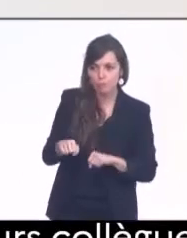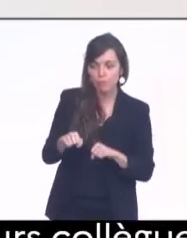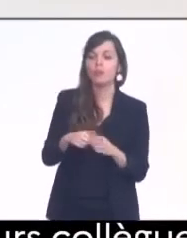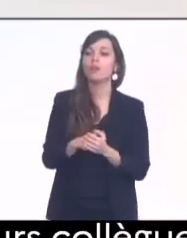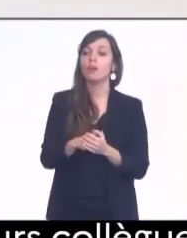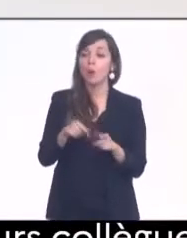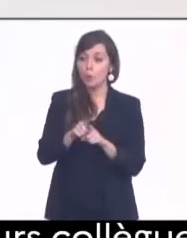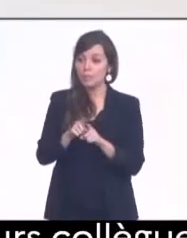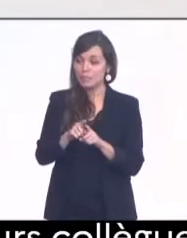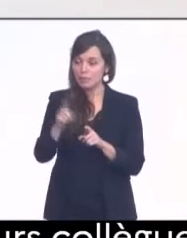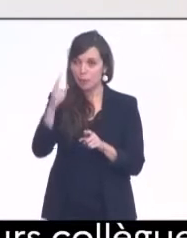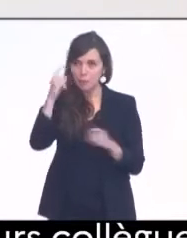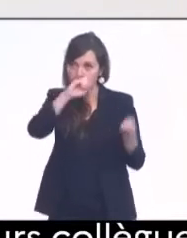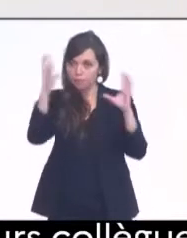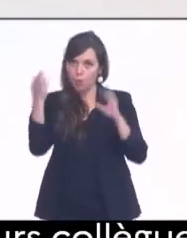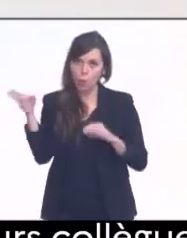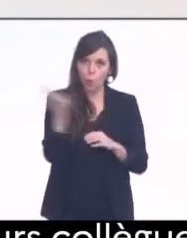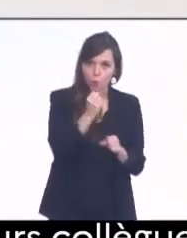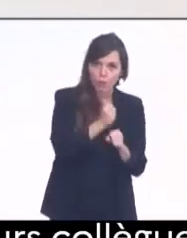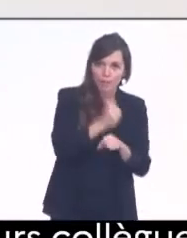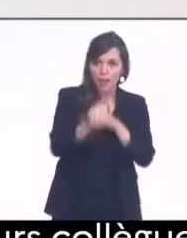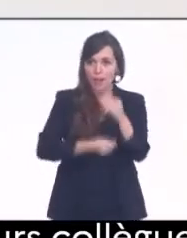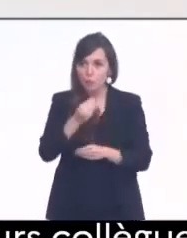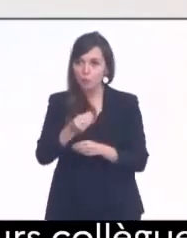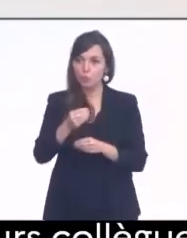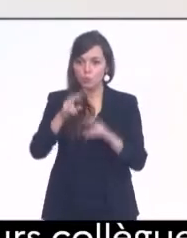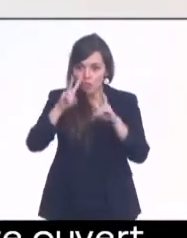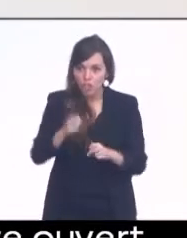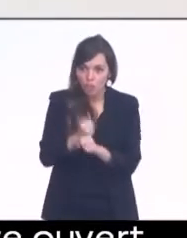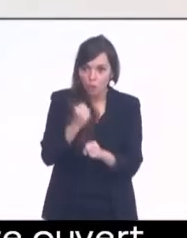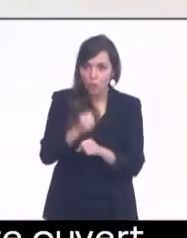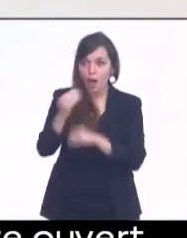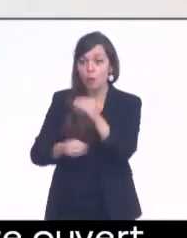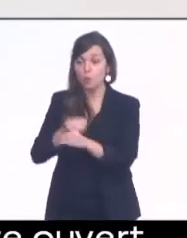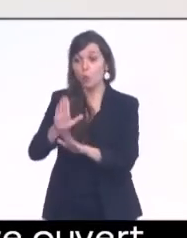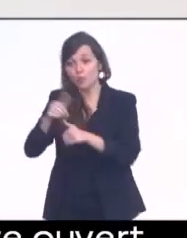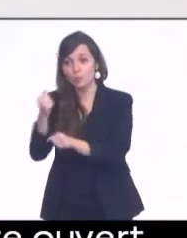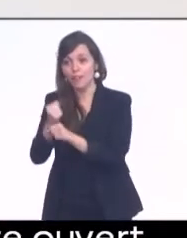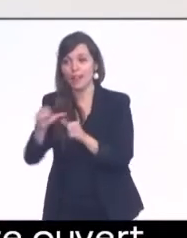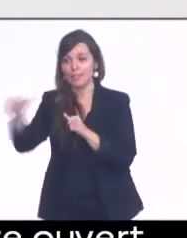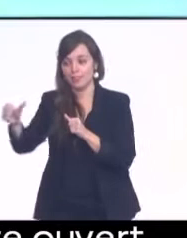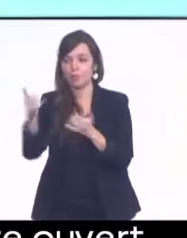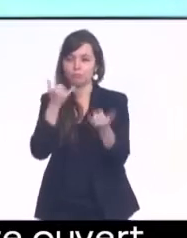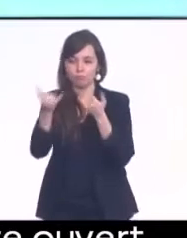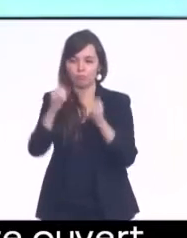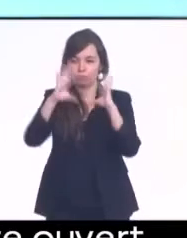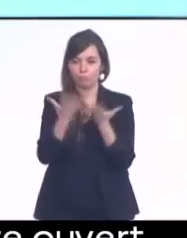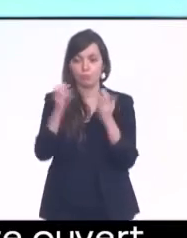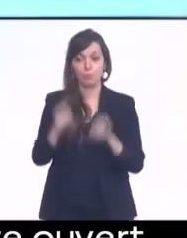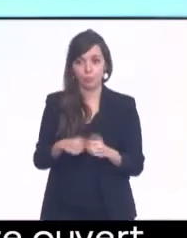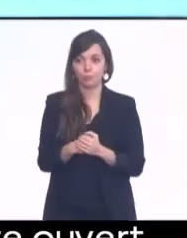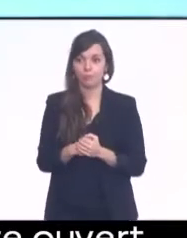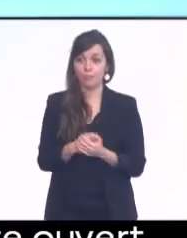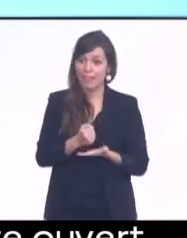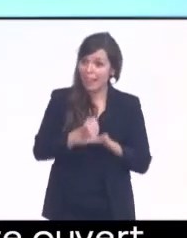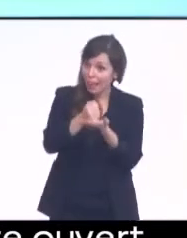reprise du travail, la recherche d'emploi ou bien encore la sortie ou la poursuite du télétravail. Toutes ces aides sont disponibles et le